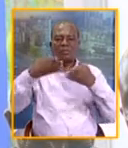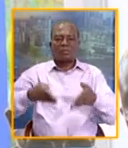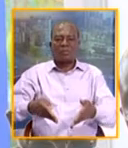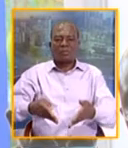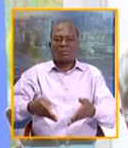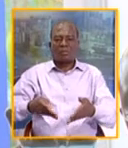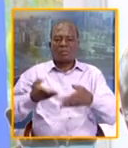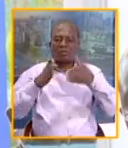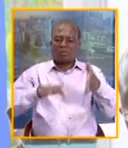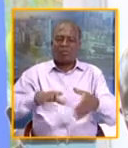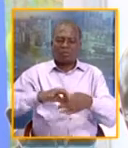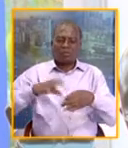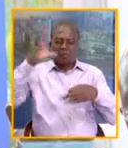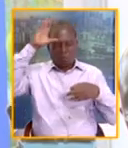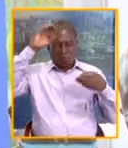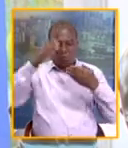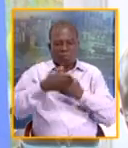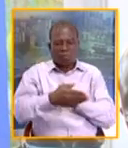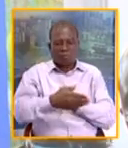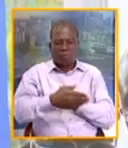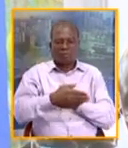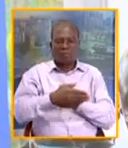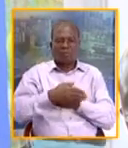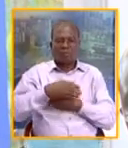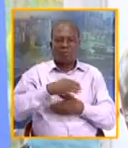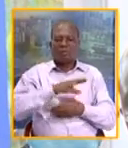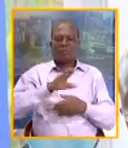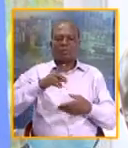fils de votre plus fidèle collaborateur